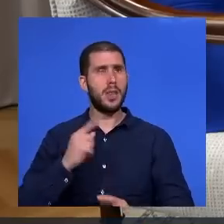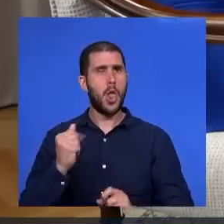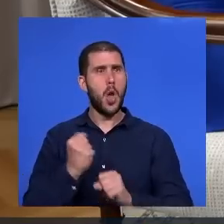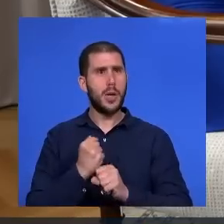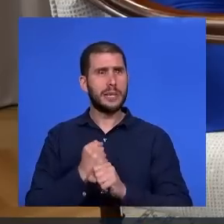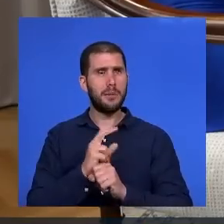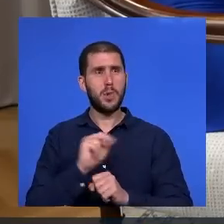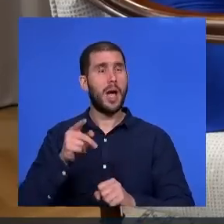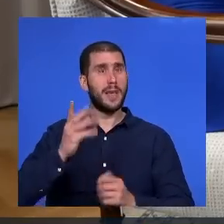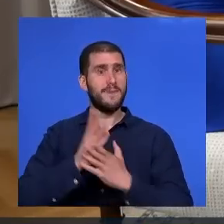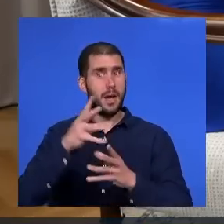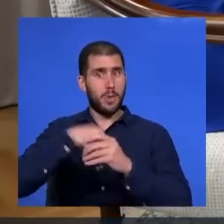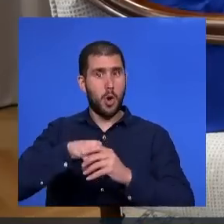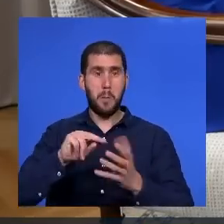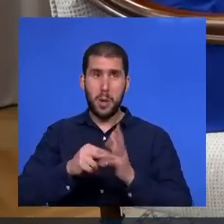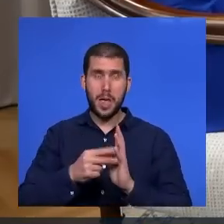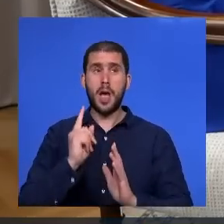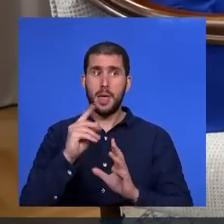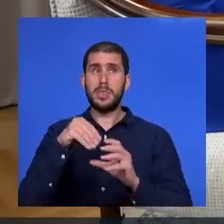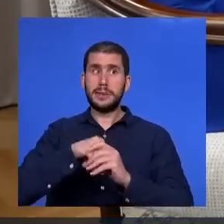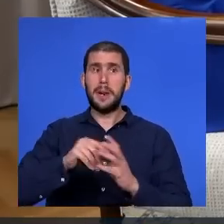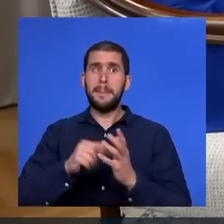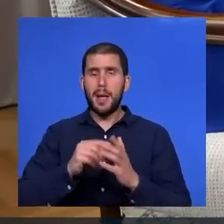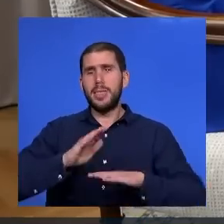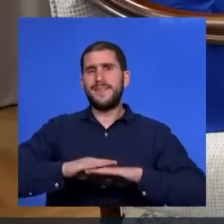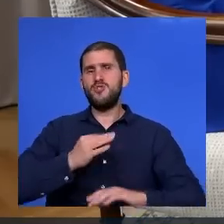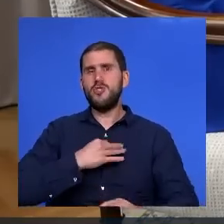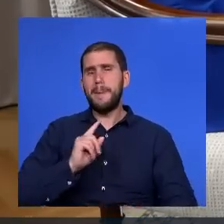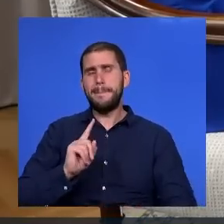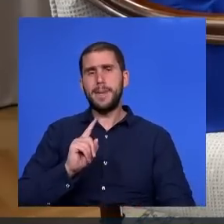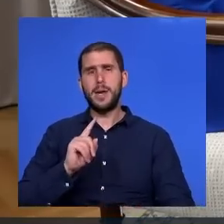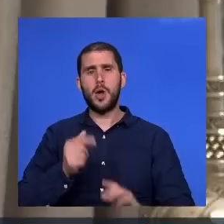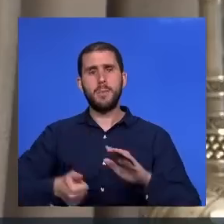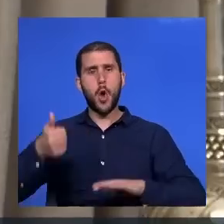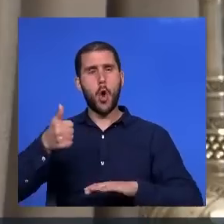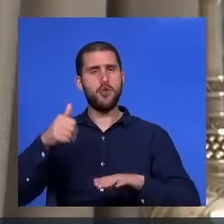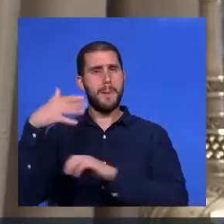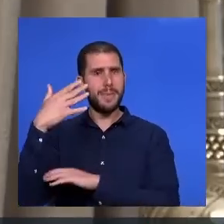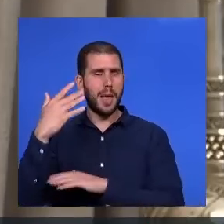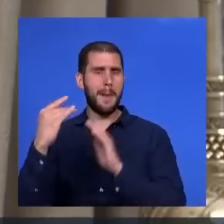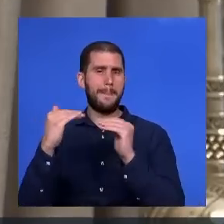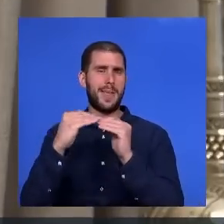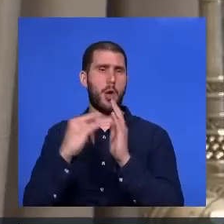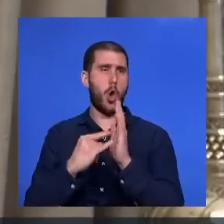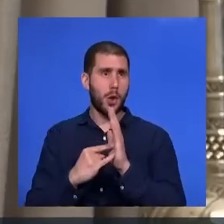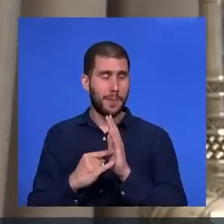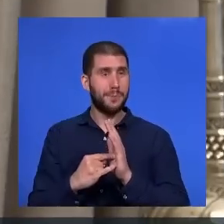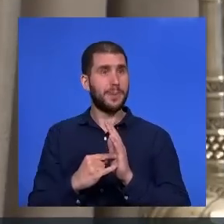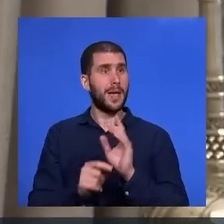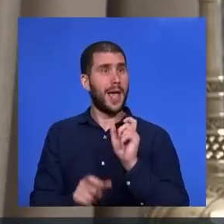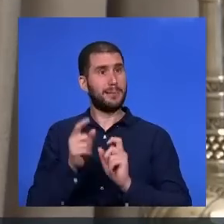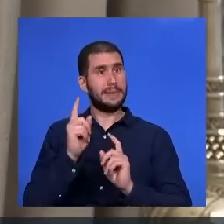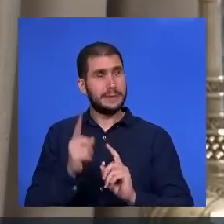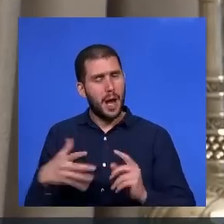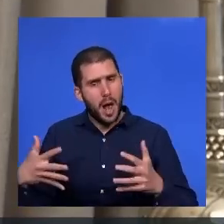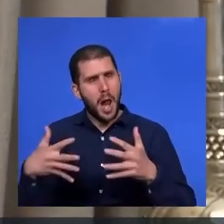אבל נכנסת לעניינים הפוליטיים. אבל אני נכנסתי מתוקף תפקידי, כמי שעומד בראש המדינה על פי החוק. אוקיי. וכדמות שאמורה